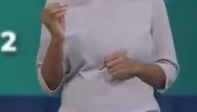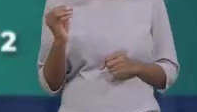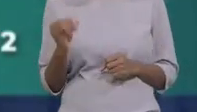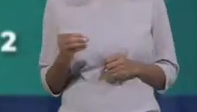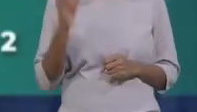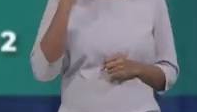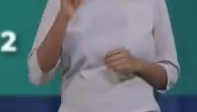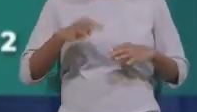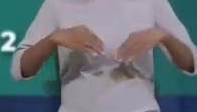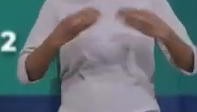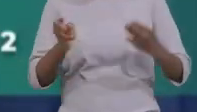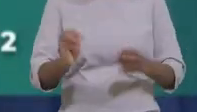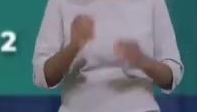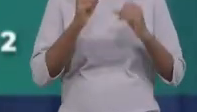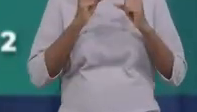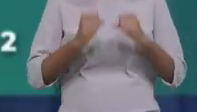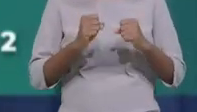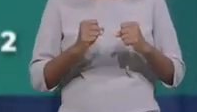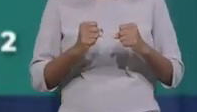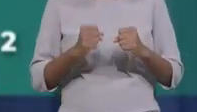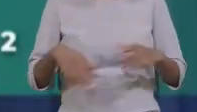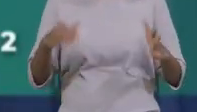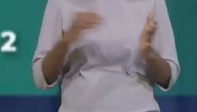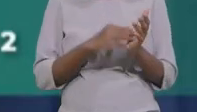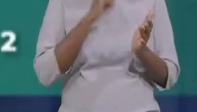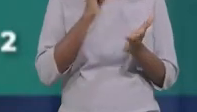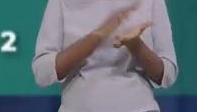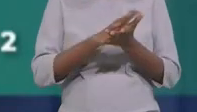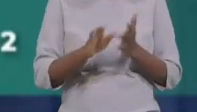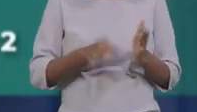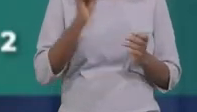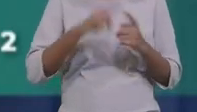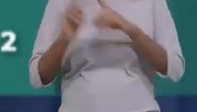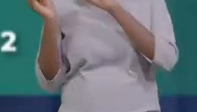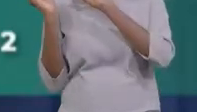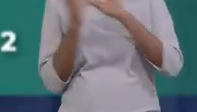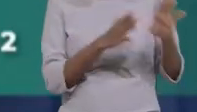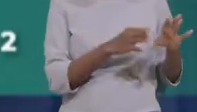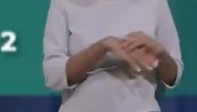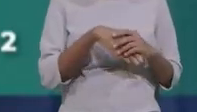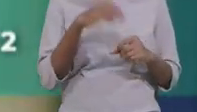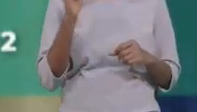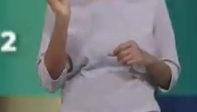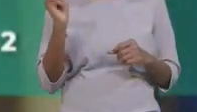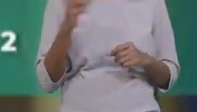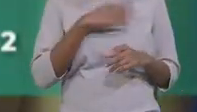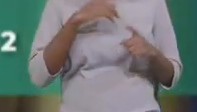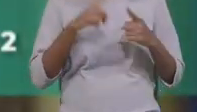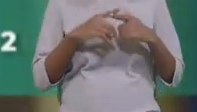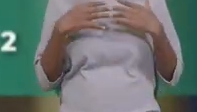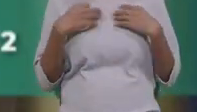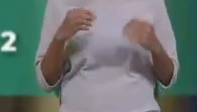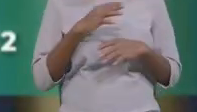guérir. Il leur donna le pouvoir de chasser les esprits impurs et